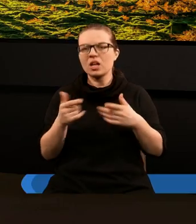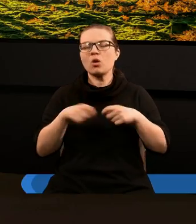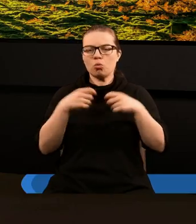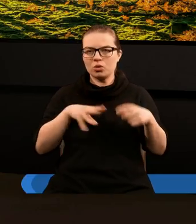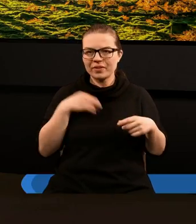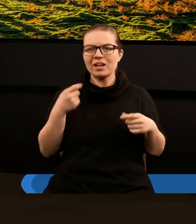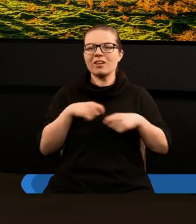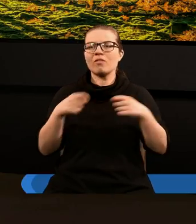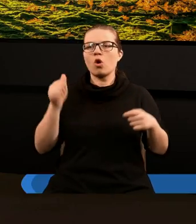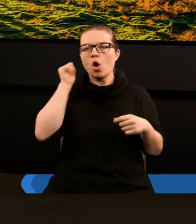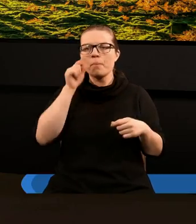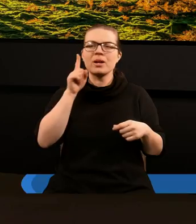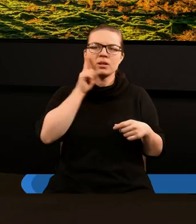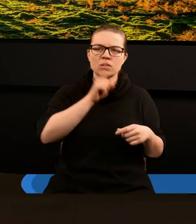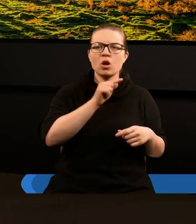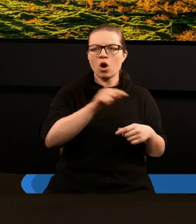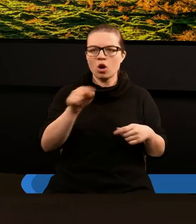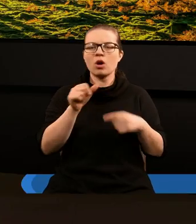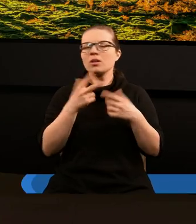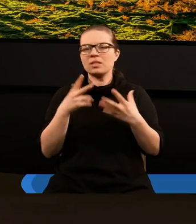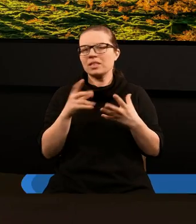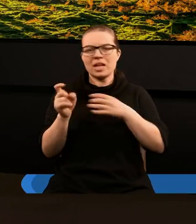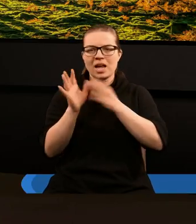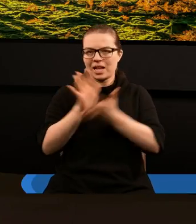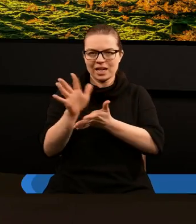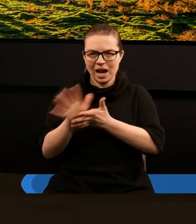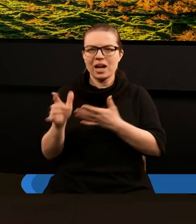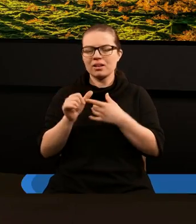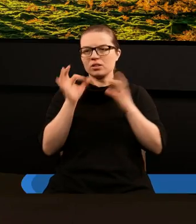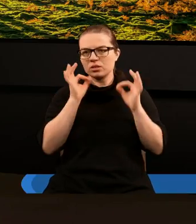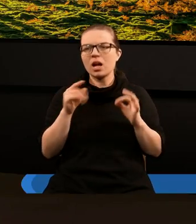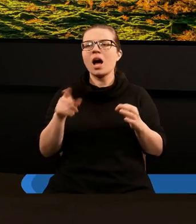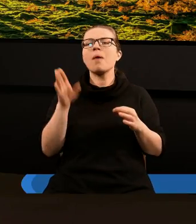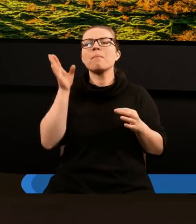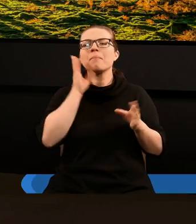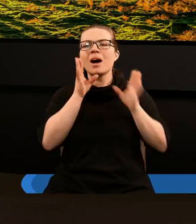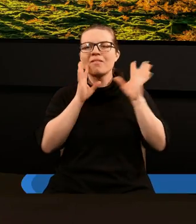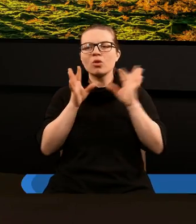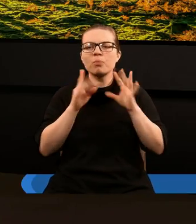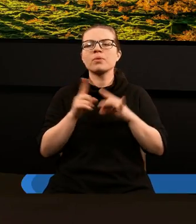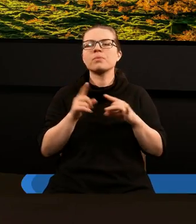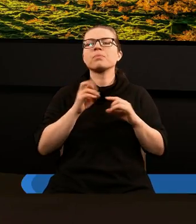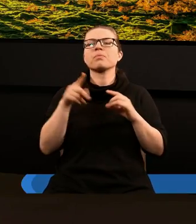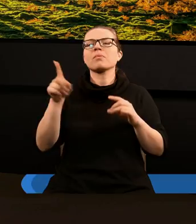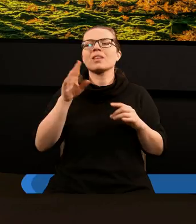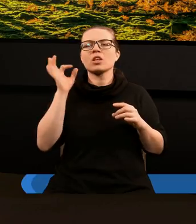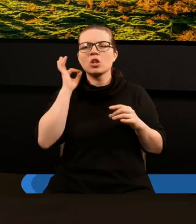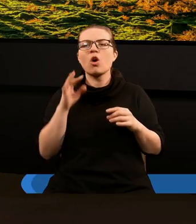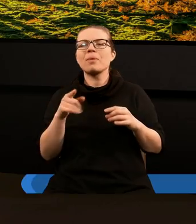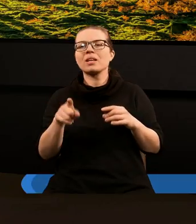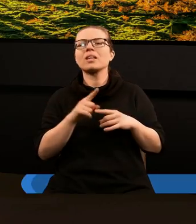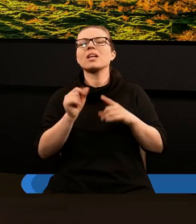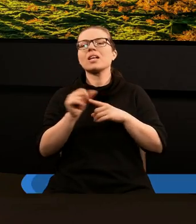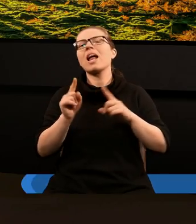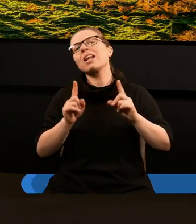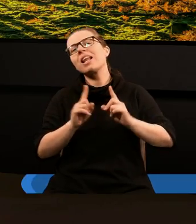związkiem kobiety i mężczyzny i ono nie kala. Oczywiście tutaj w objawieniu prawdopodobnie to skalanie z kobietami też należy